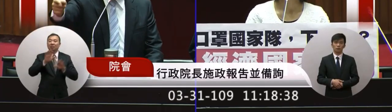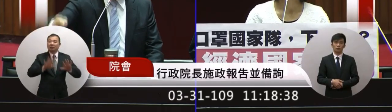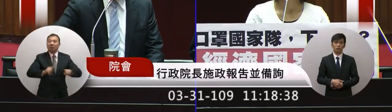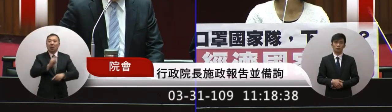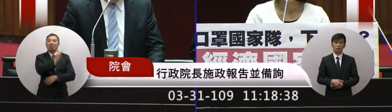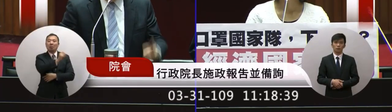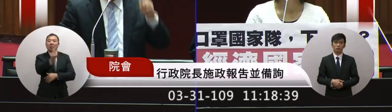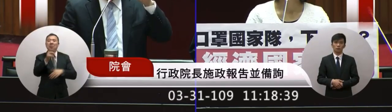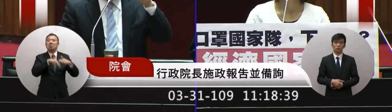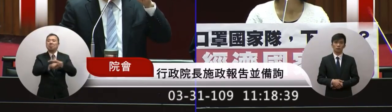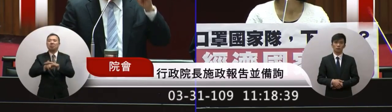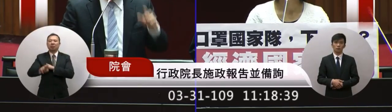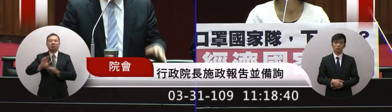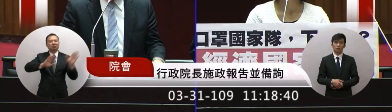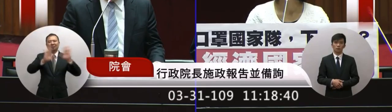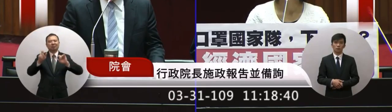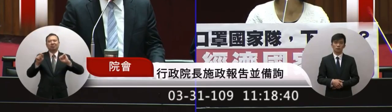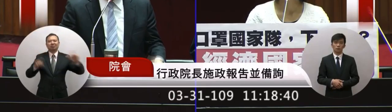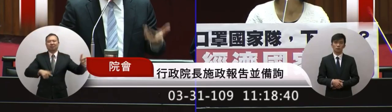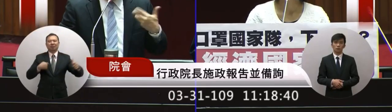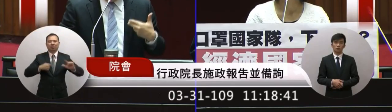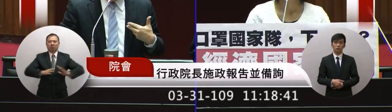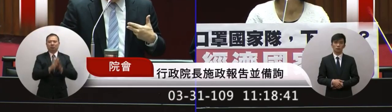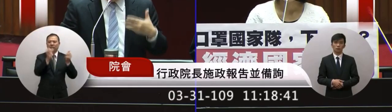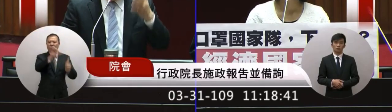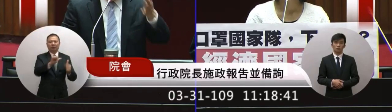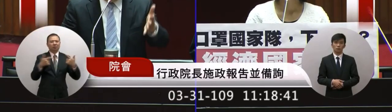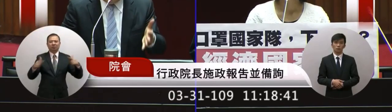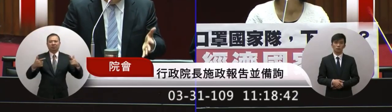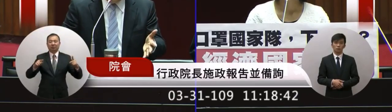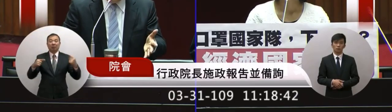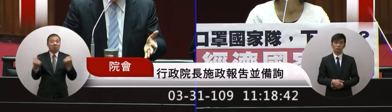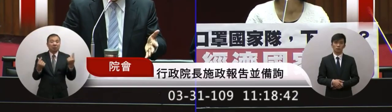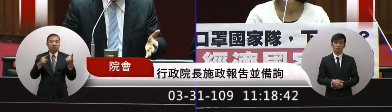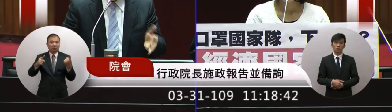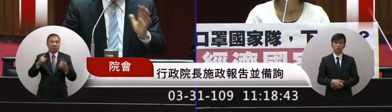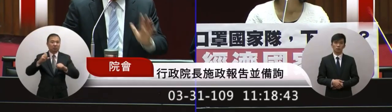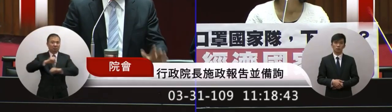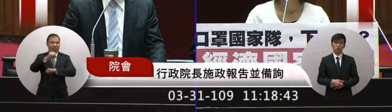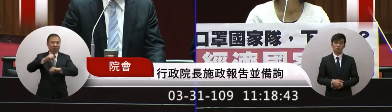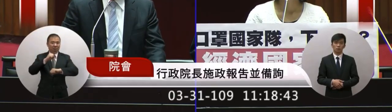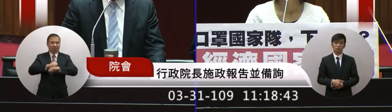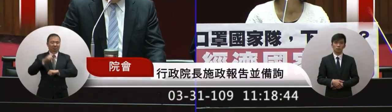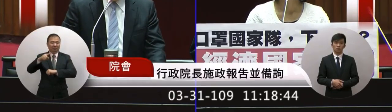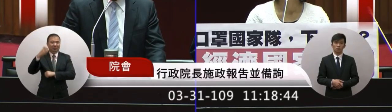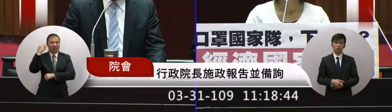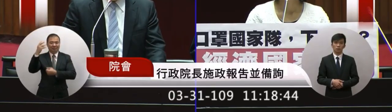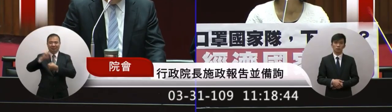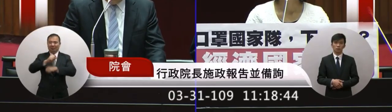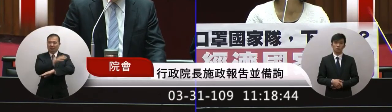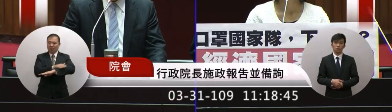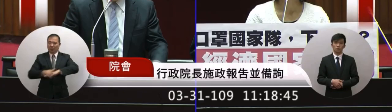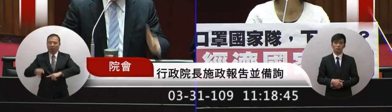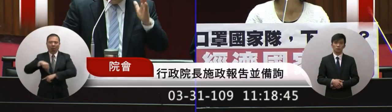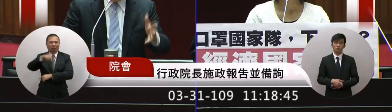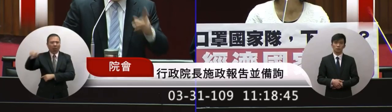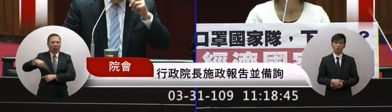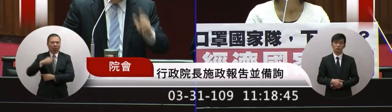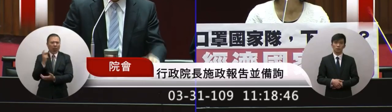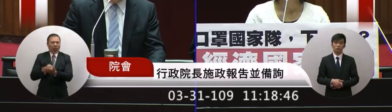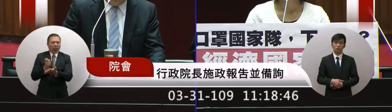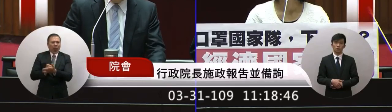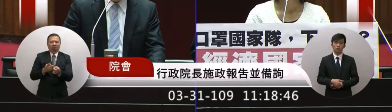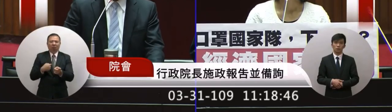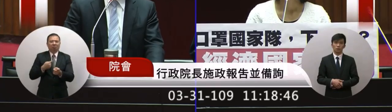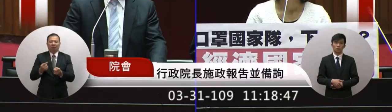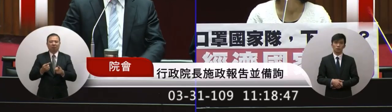一步就要处罚，像新加坡或其他国家有的很严厉， 我们倒没有说第一